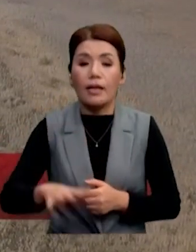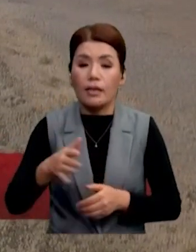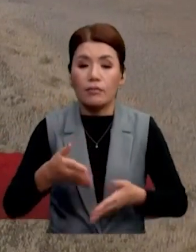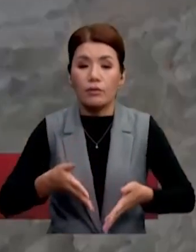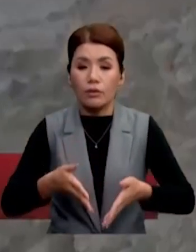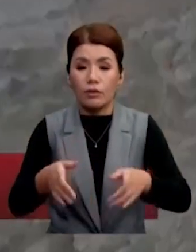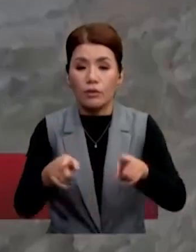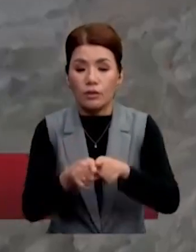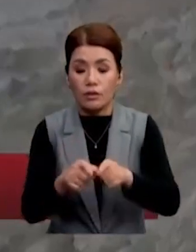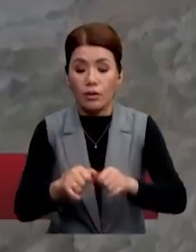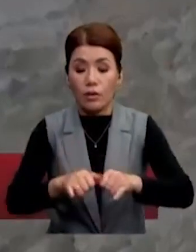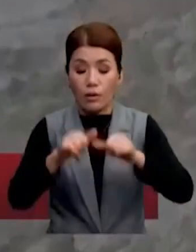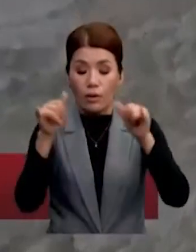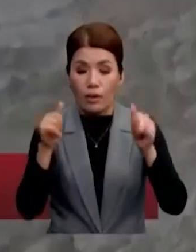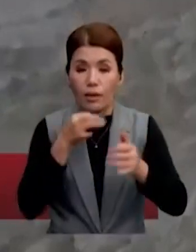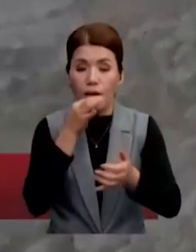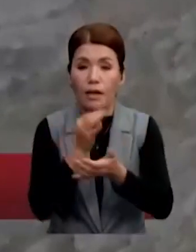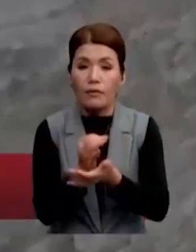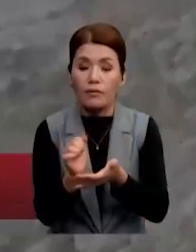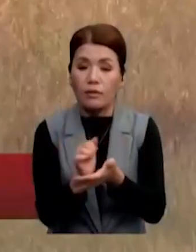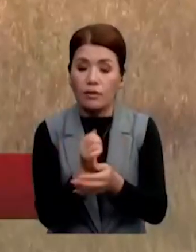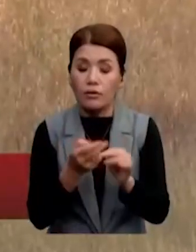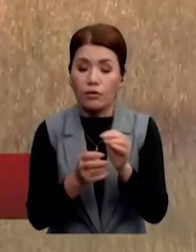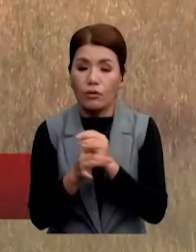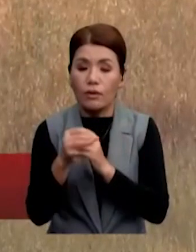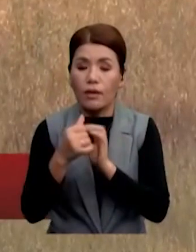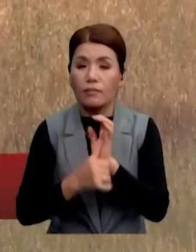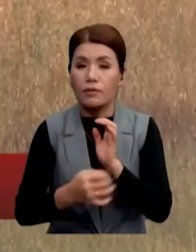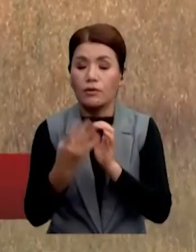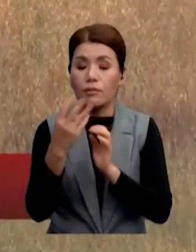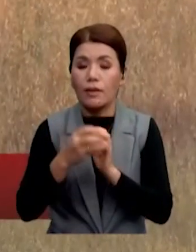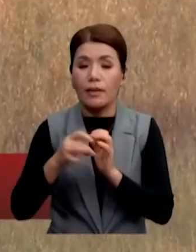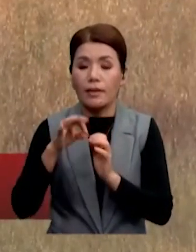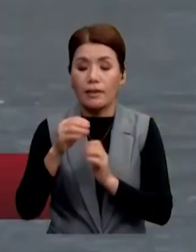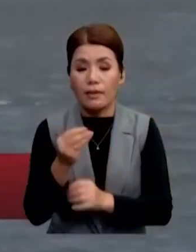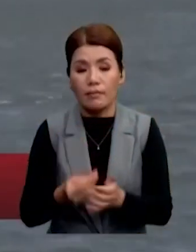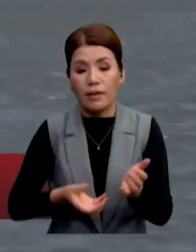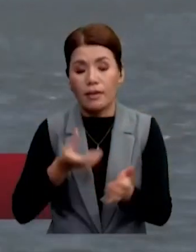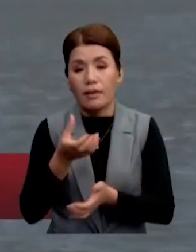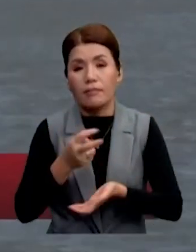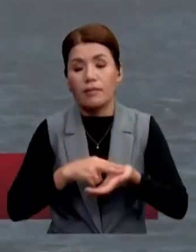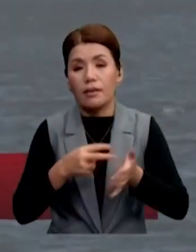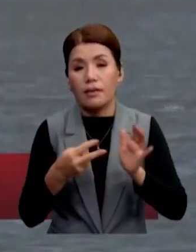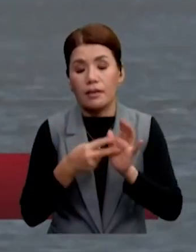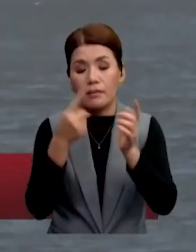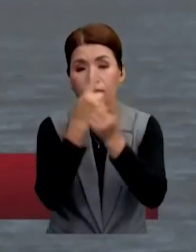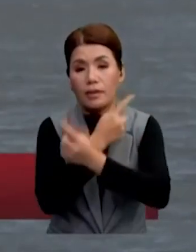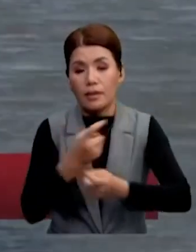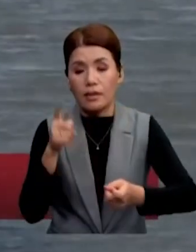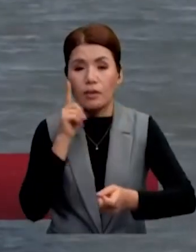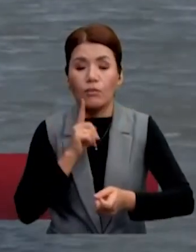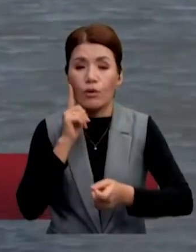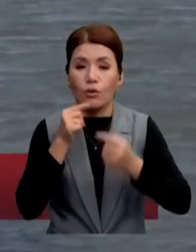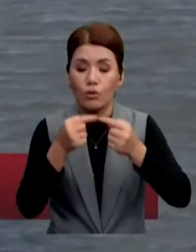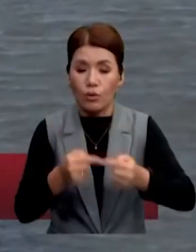тасымалының әлеуетін жақсарту үшін жауапты ведомстводағылар бұл бағытқа 64 миллиард теңгеден астам қаржы бағыттаймыз деп ақпарат таратты. Әзірге